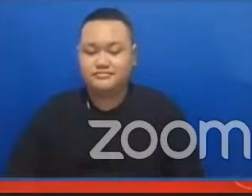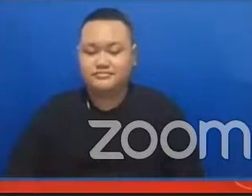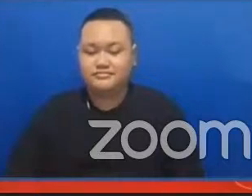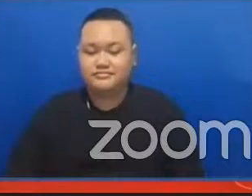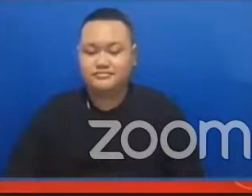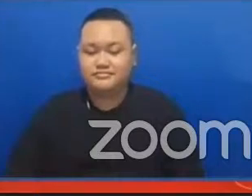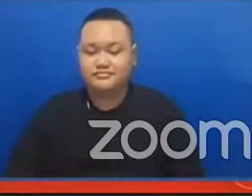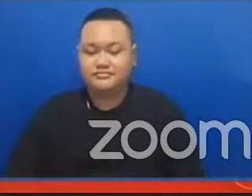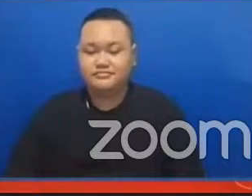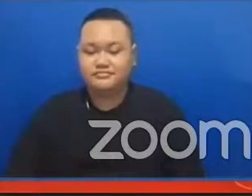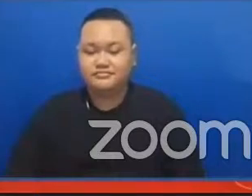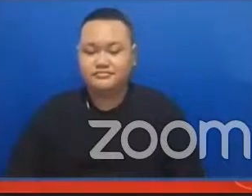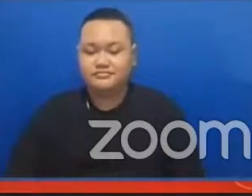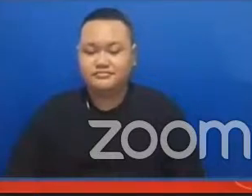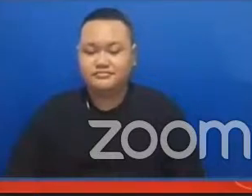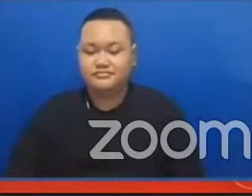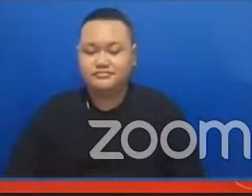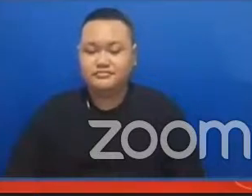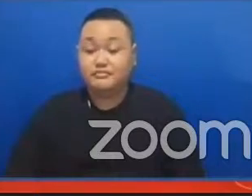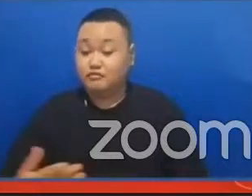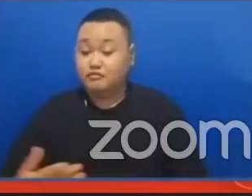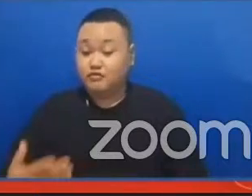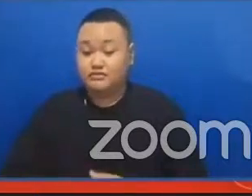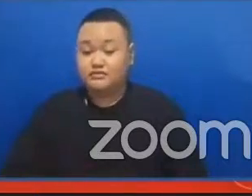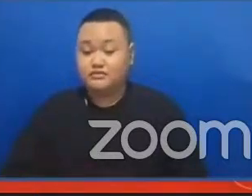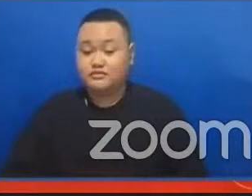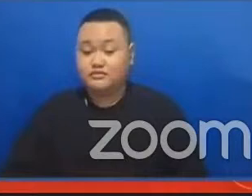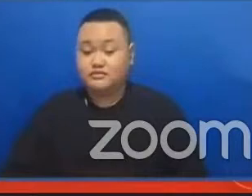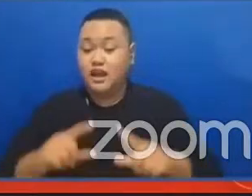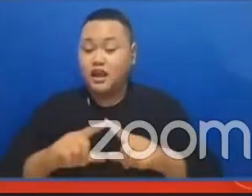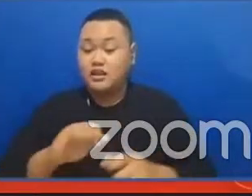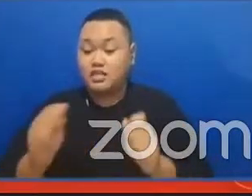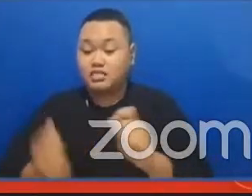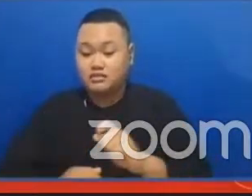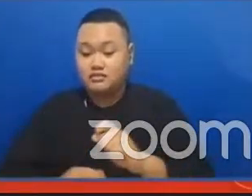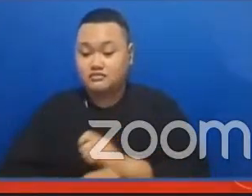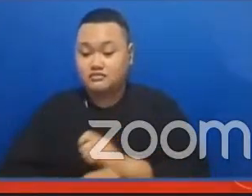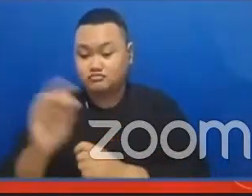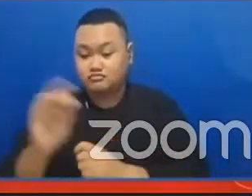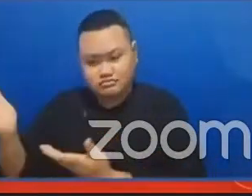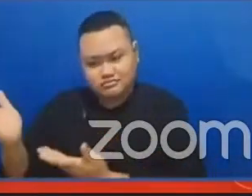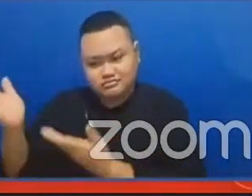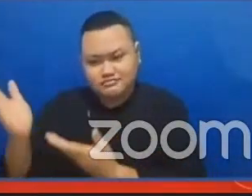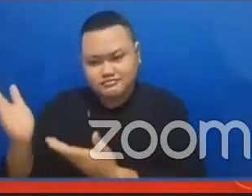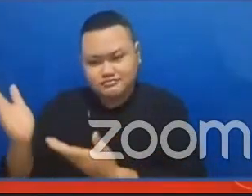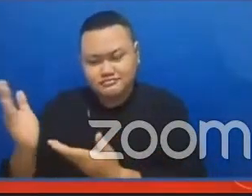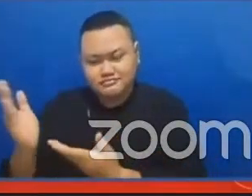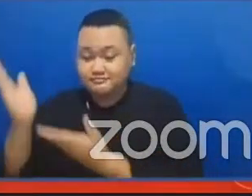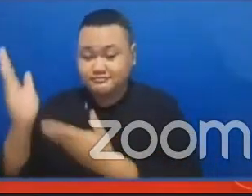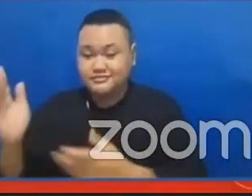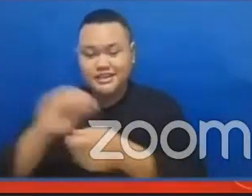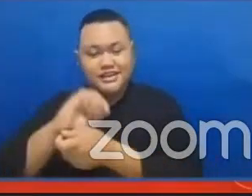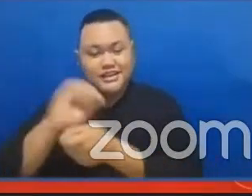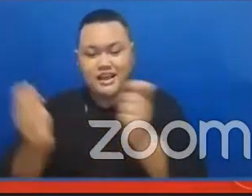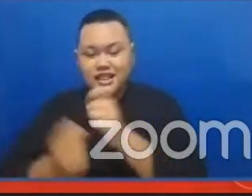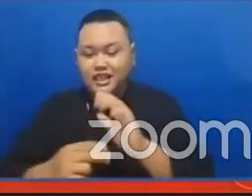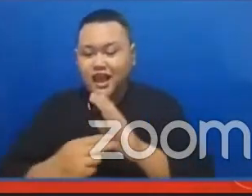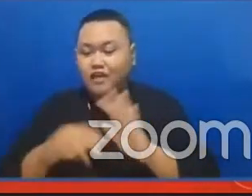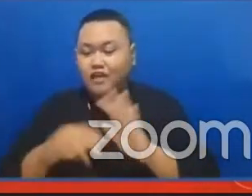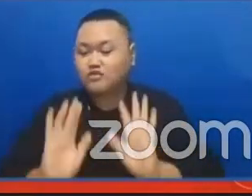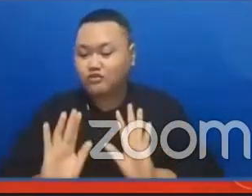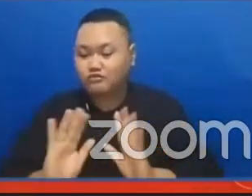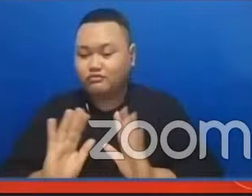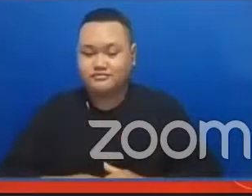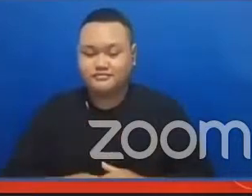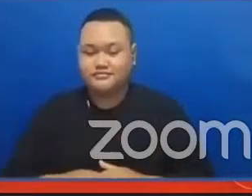misalnya diganti 5, B-nya misalnya diganti 2, kemudian